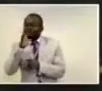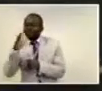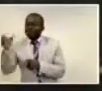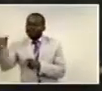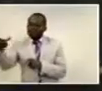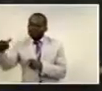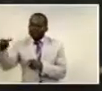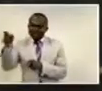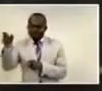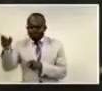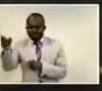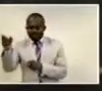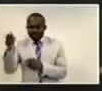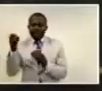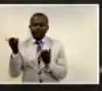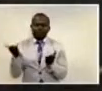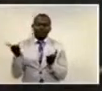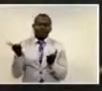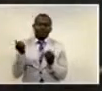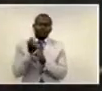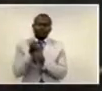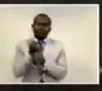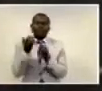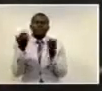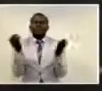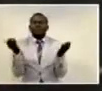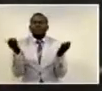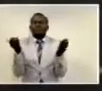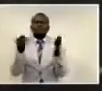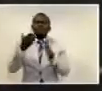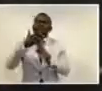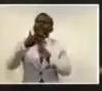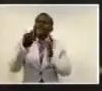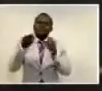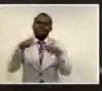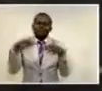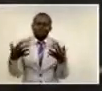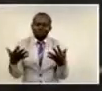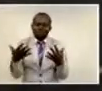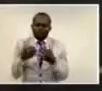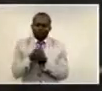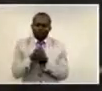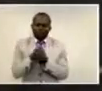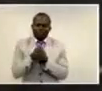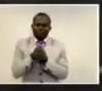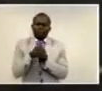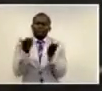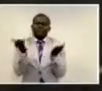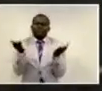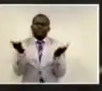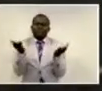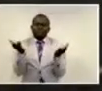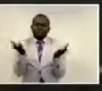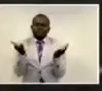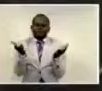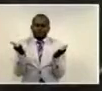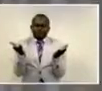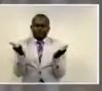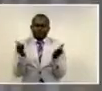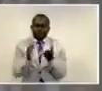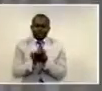ko koperative igira icyo ubwo hanyuma hagati aho haba iki mubahehe